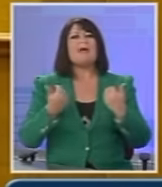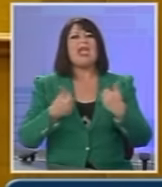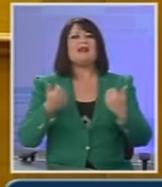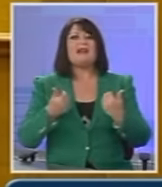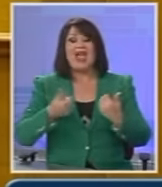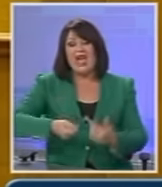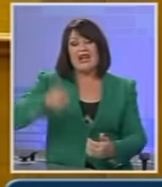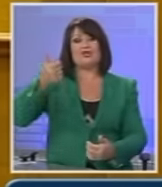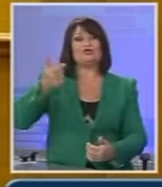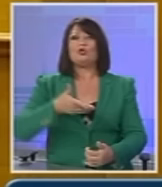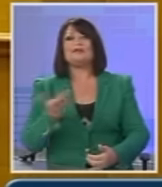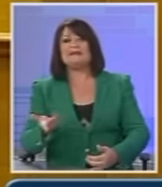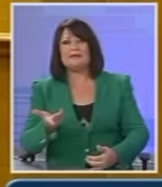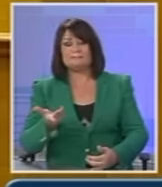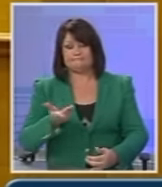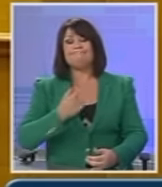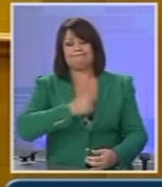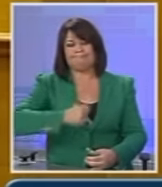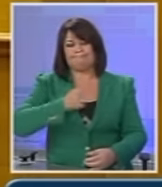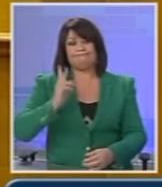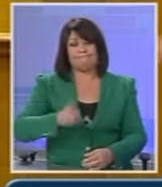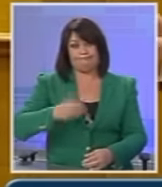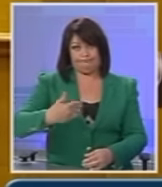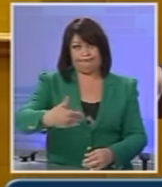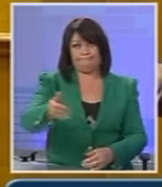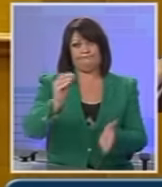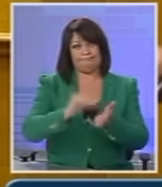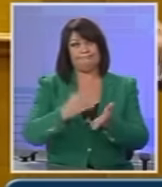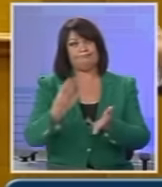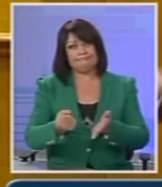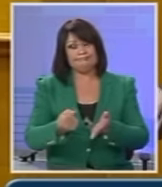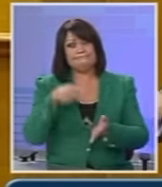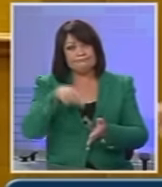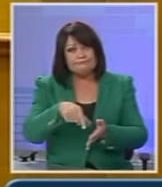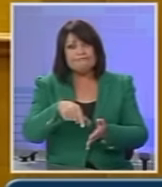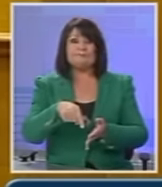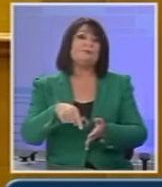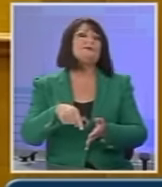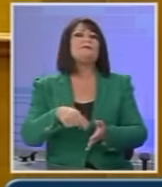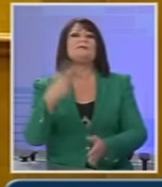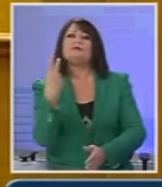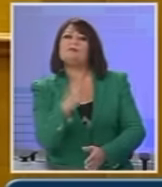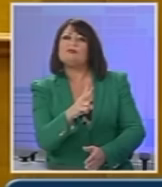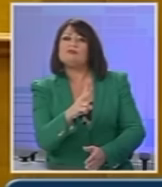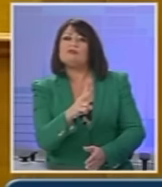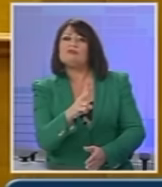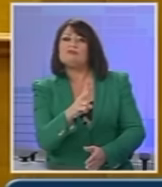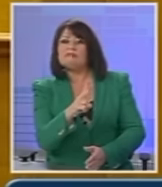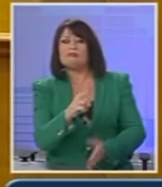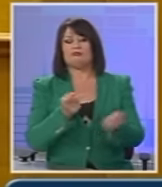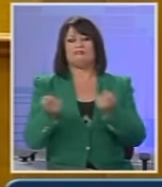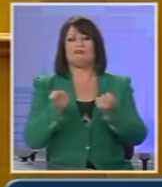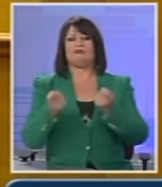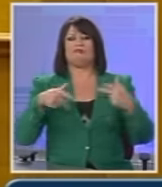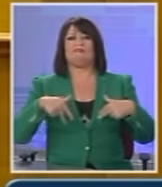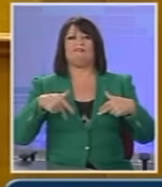ότι οι κίνδυνοι βρίσκονται δυστυχώς μπροστά μας και αυτοί έγιναν και δημιουργήθηκαν από τη δική σας την πρώτη διακυβέρνηση.